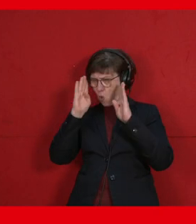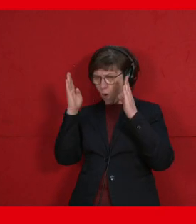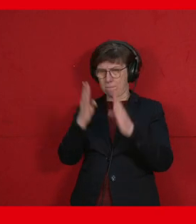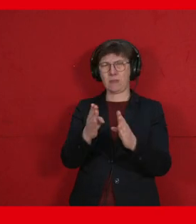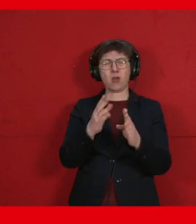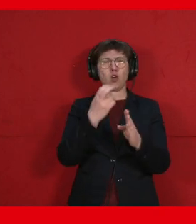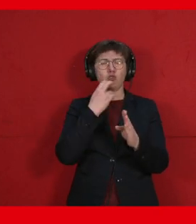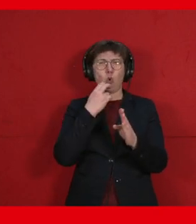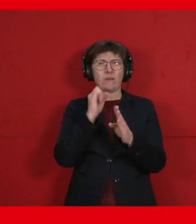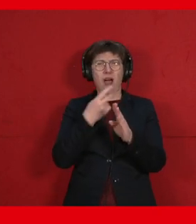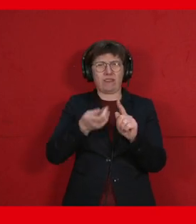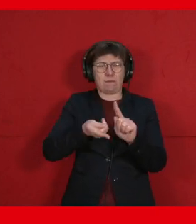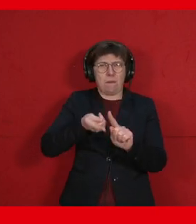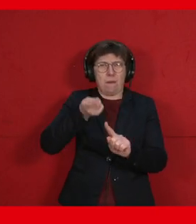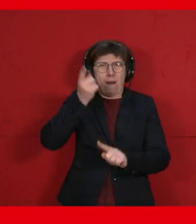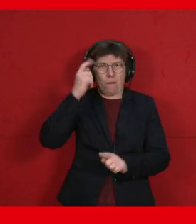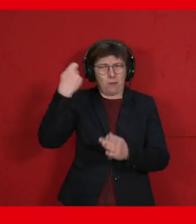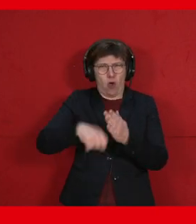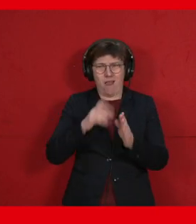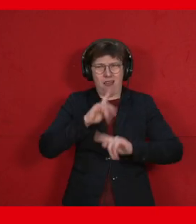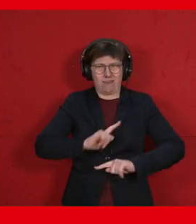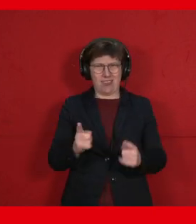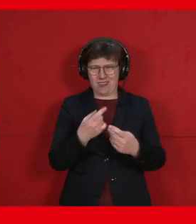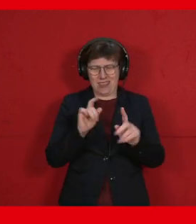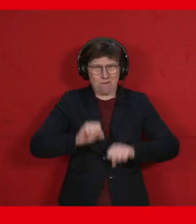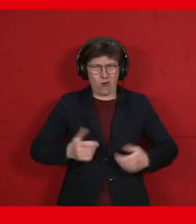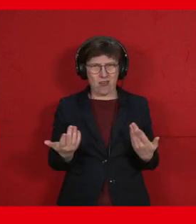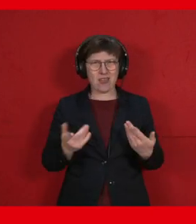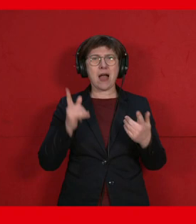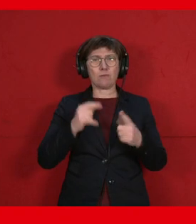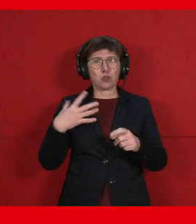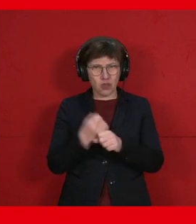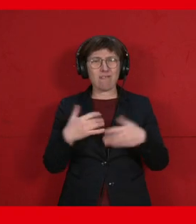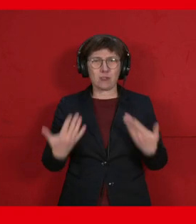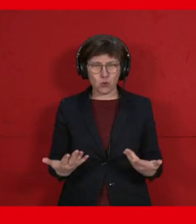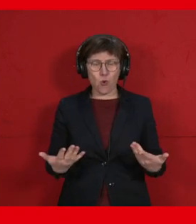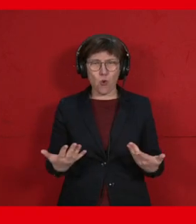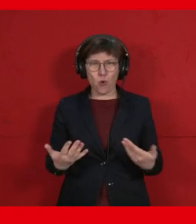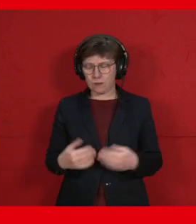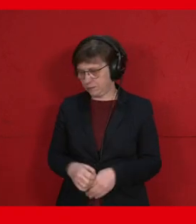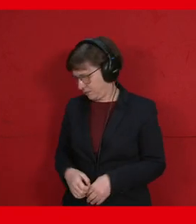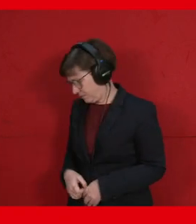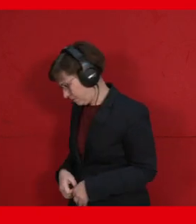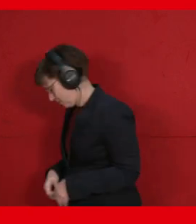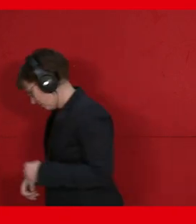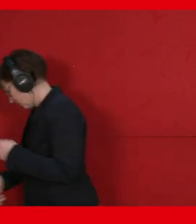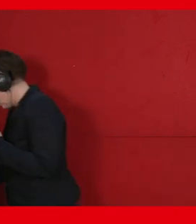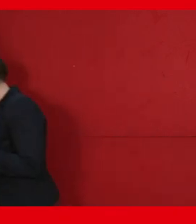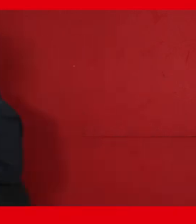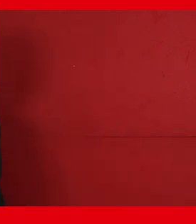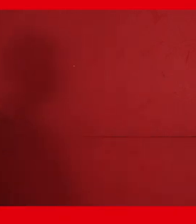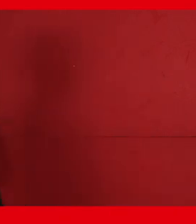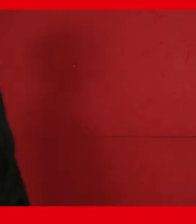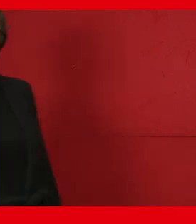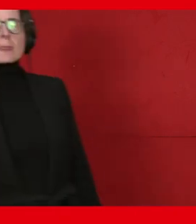kann der Strom nicht teuer sein. Das ist ja einfach offensichtlich. Und das müssen wir zustande bringen. Verlässlichkeit, das ist das,